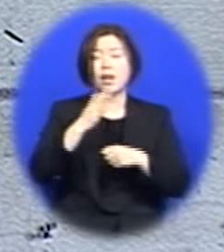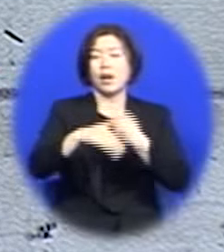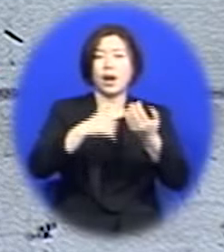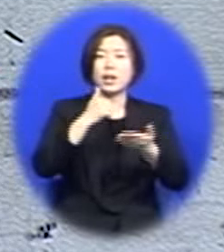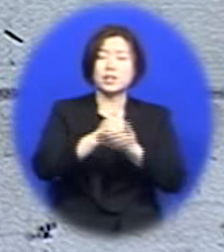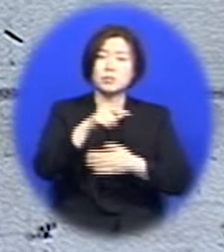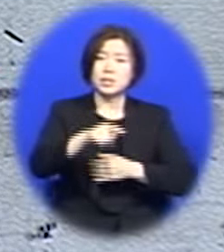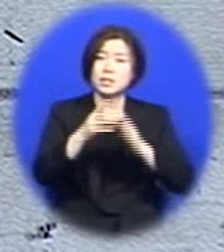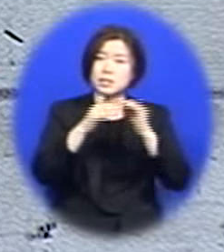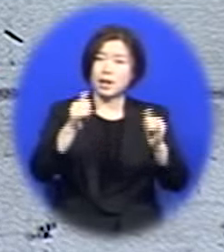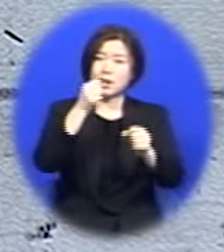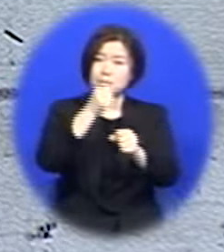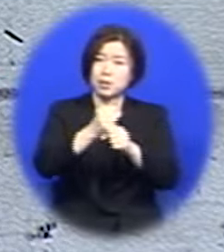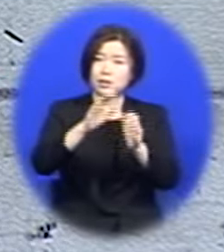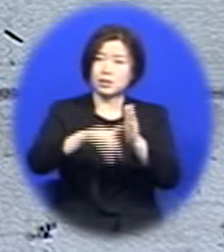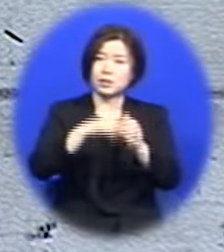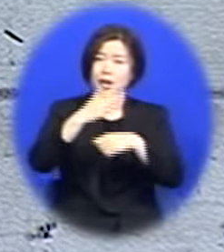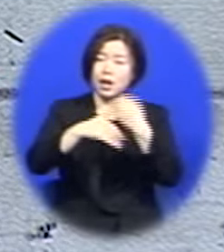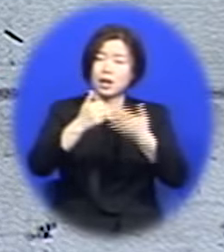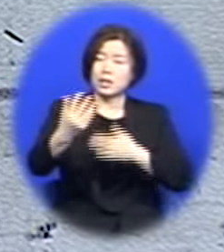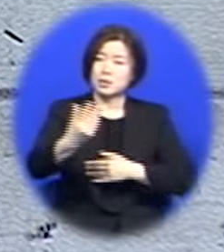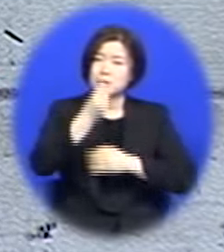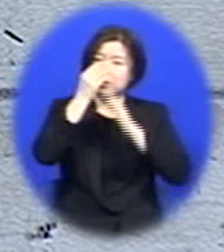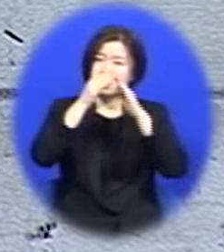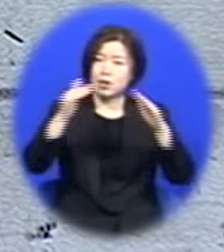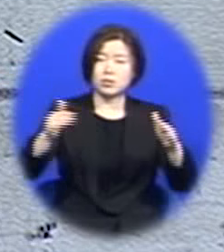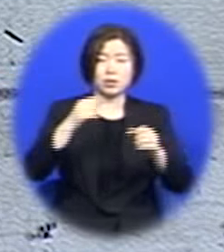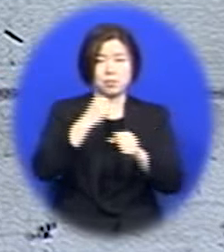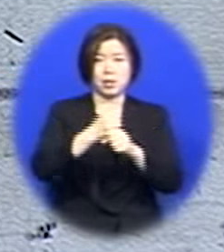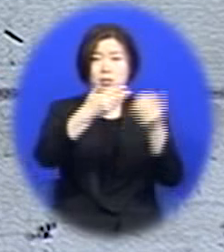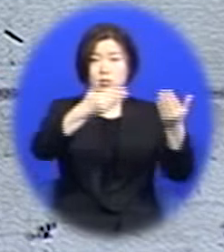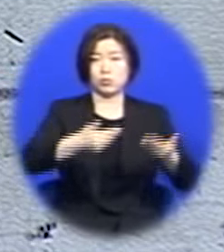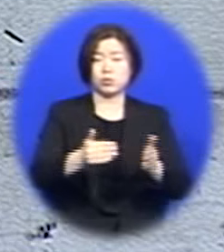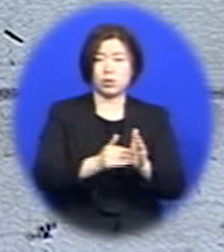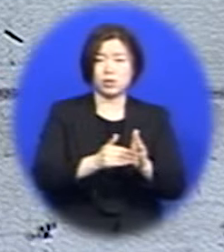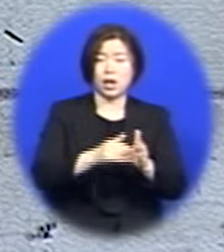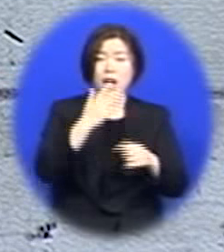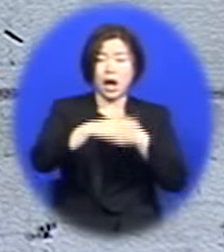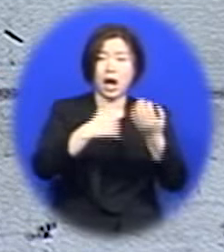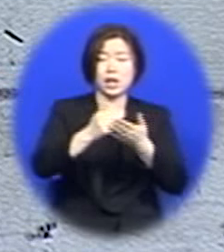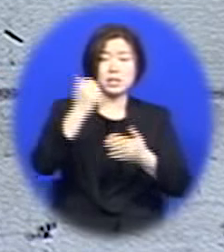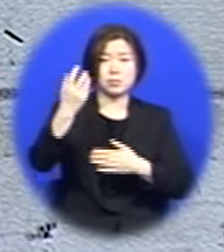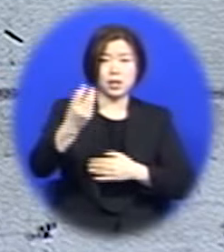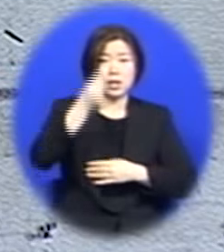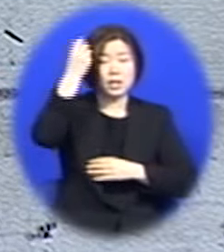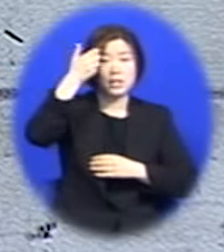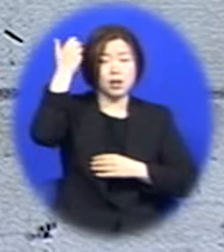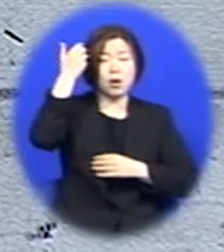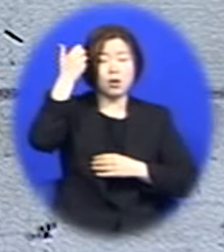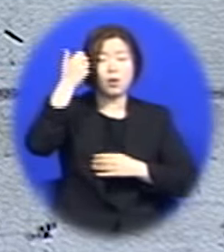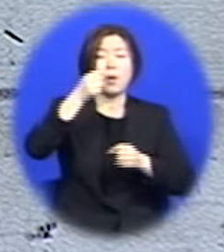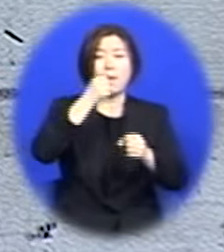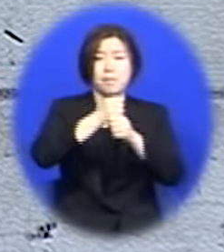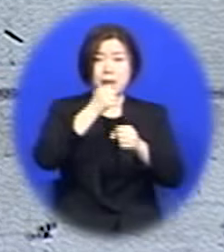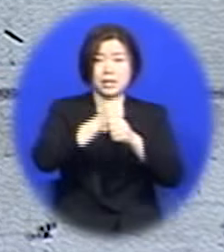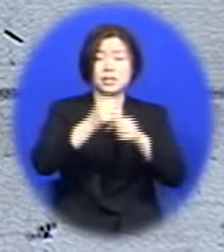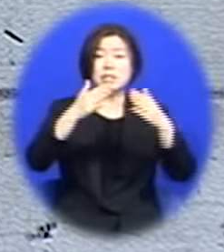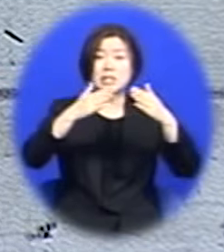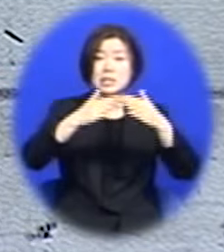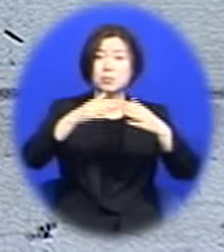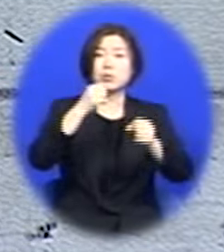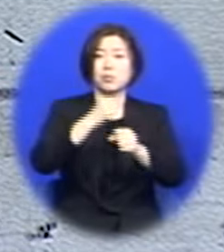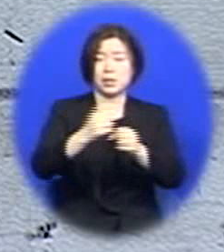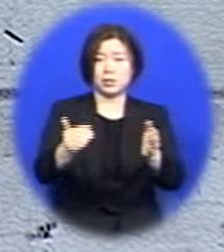하나님이 사람을 만드실 때는 하나님의 성전으로 만든 겁니다. 하나님의 영을 담은 집으로 만든 거예요.